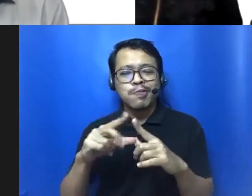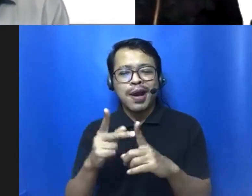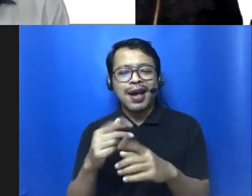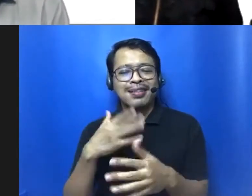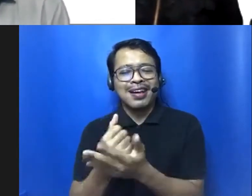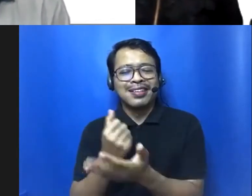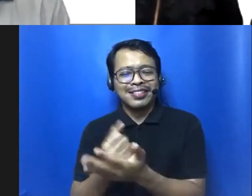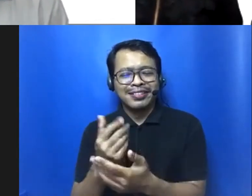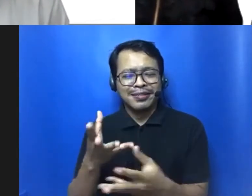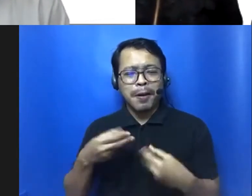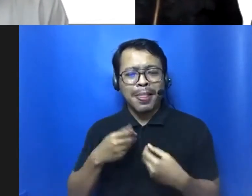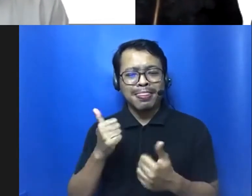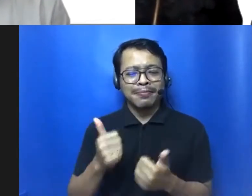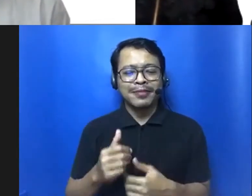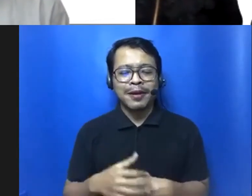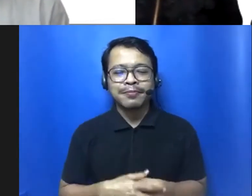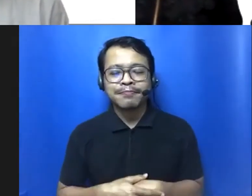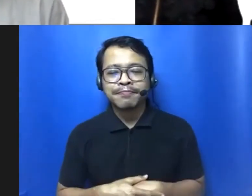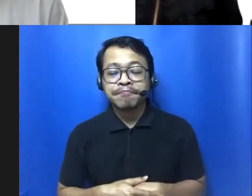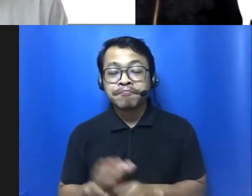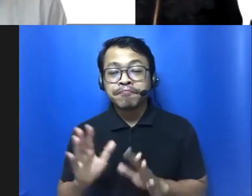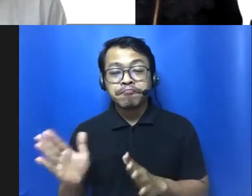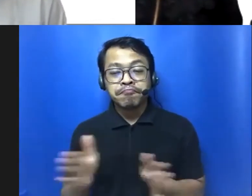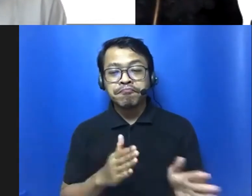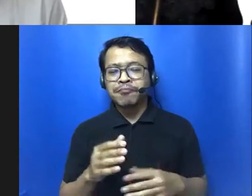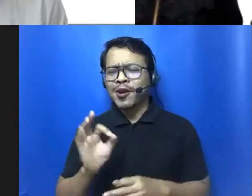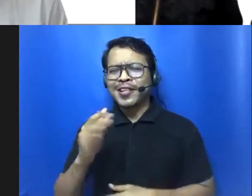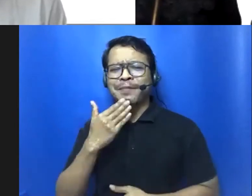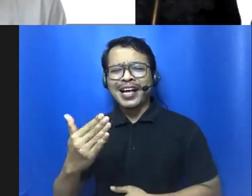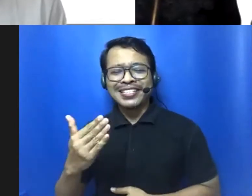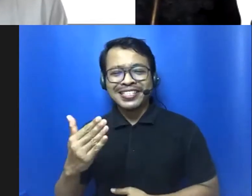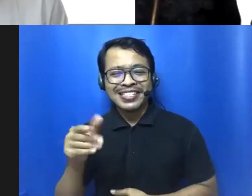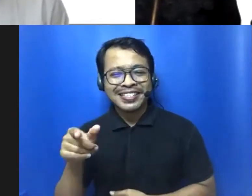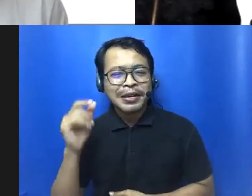dan Ibunda sudah sharing ya, sudah memberikan